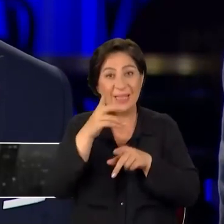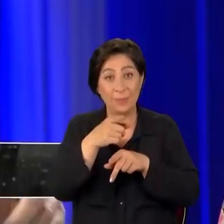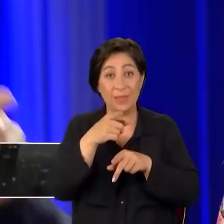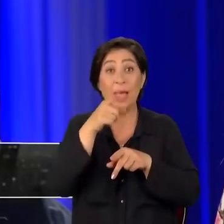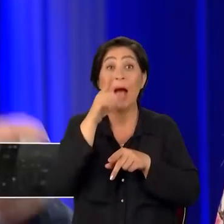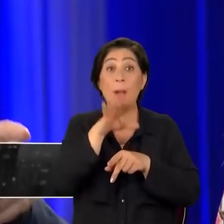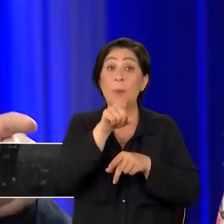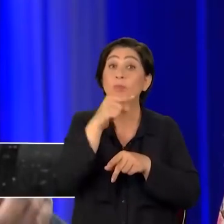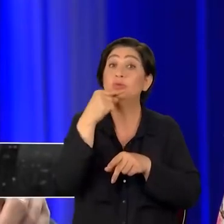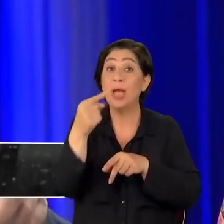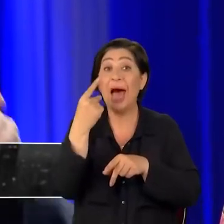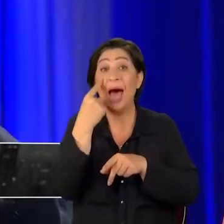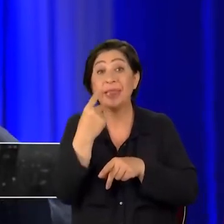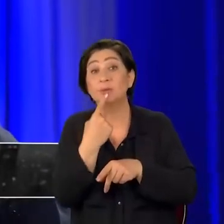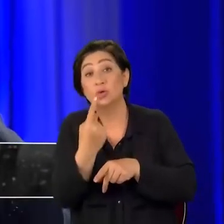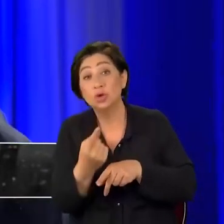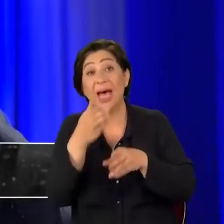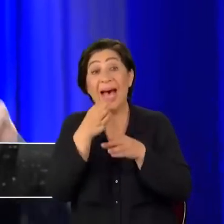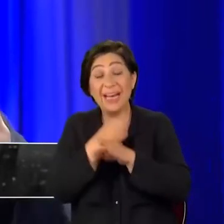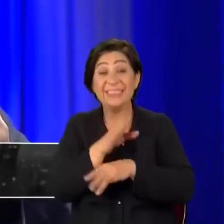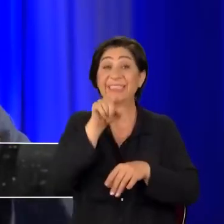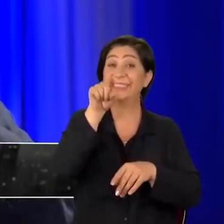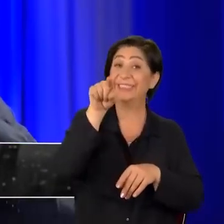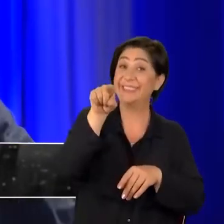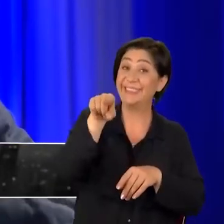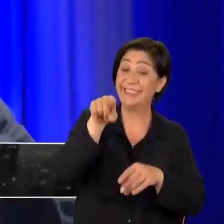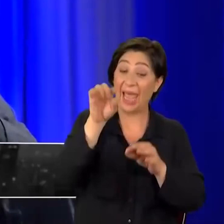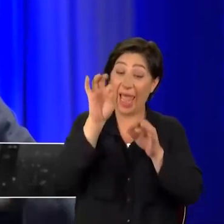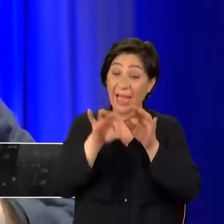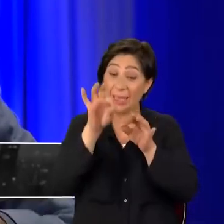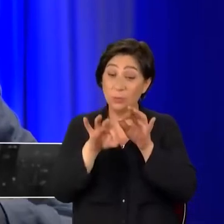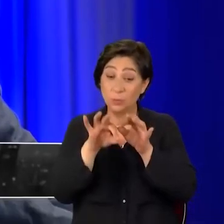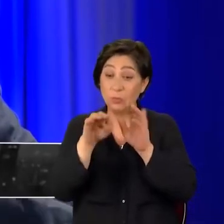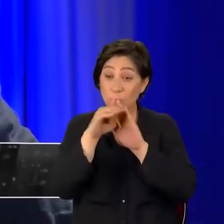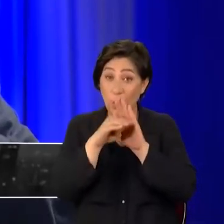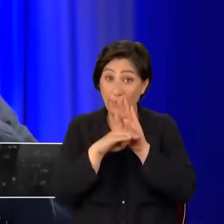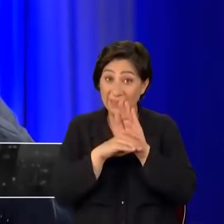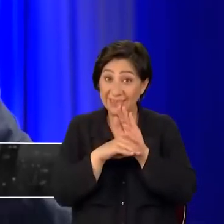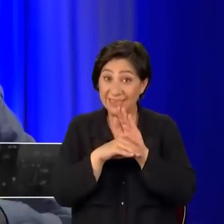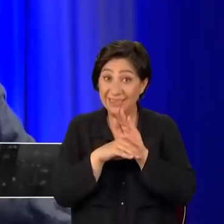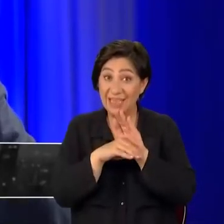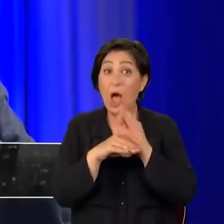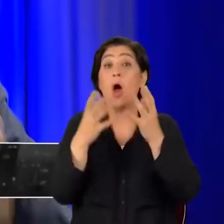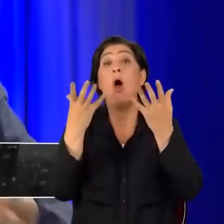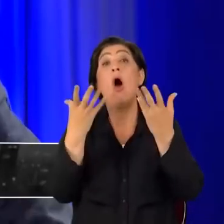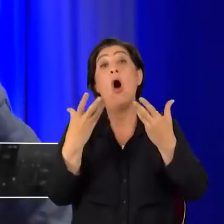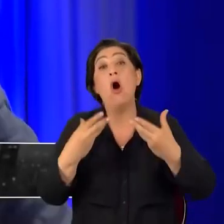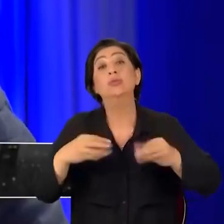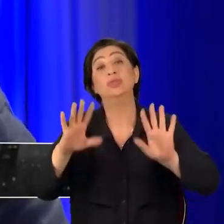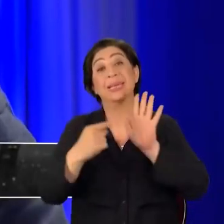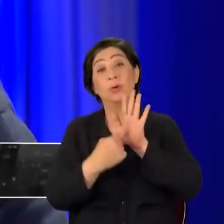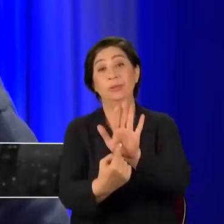bu dediğiniz atasözü aslında sizin ekonomik programınızın olmayacağının da